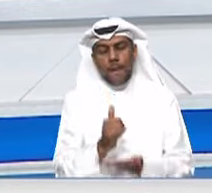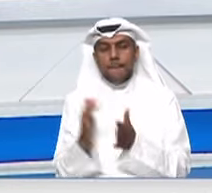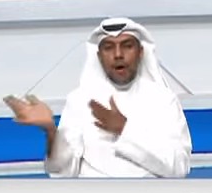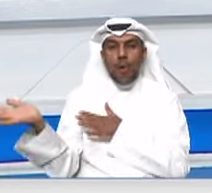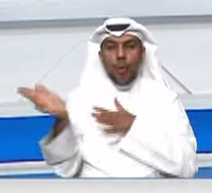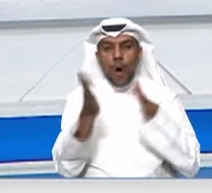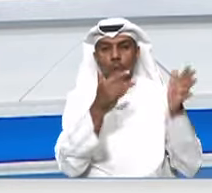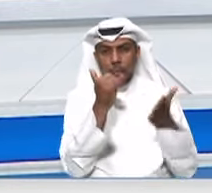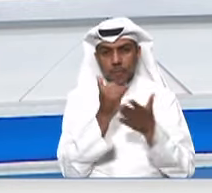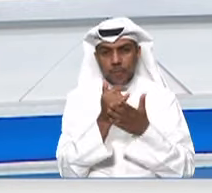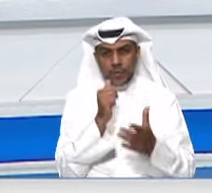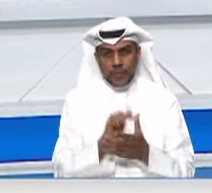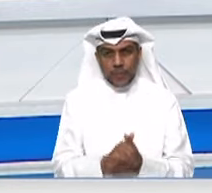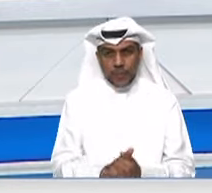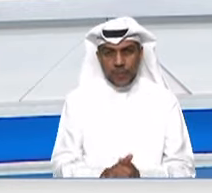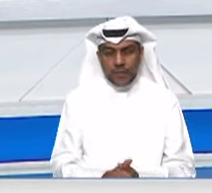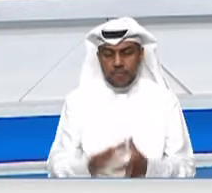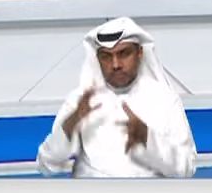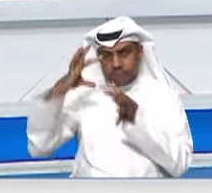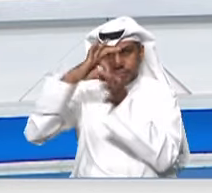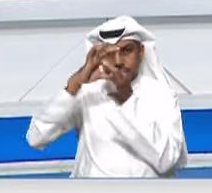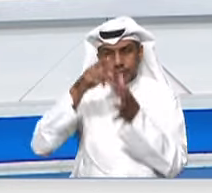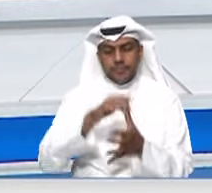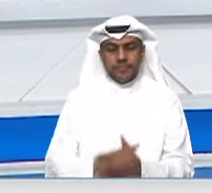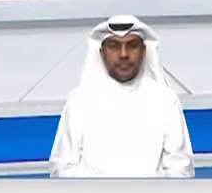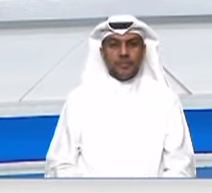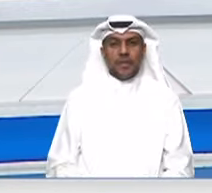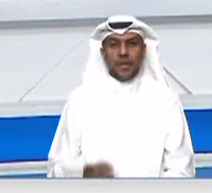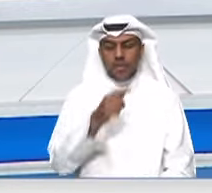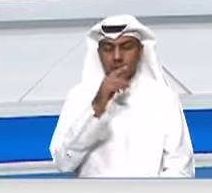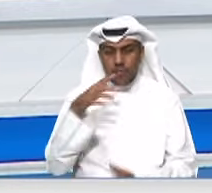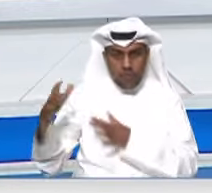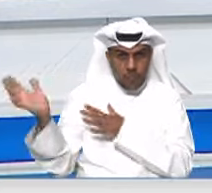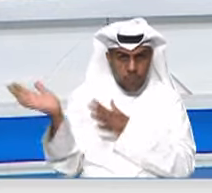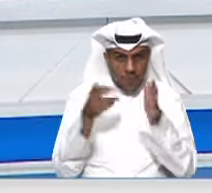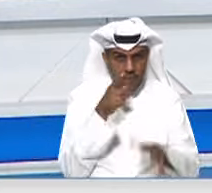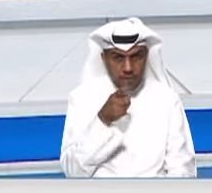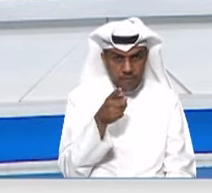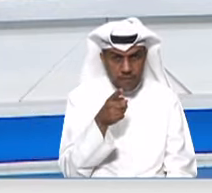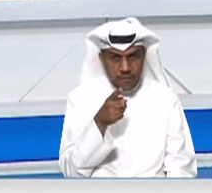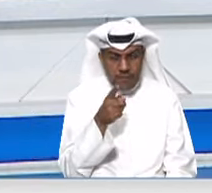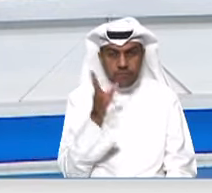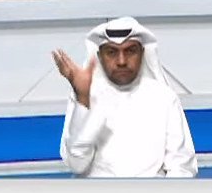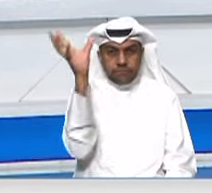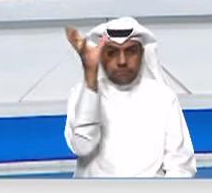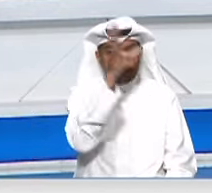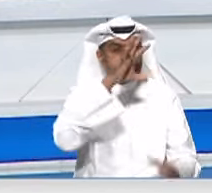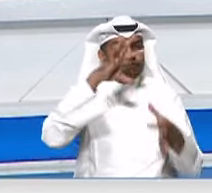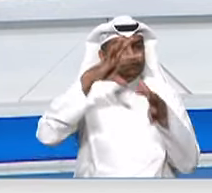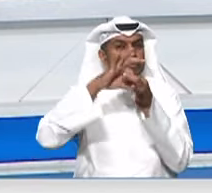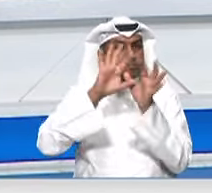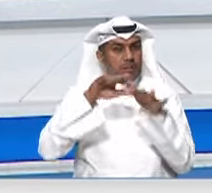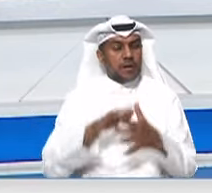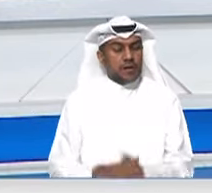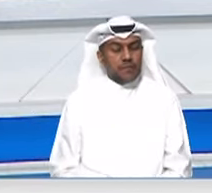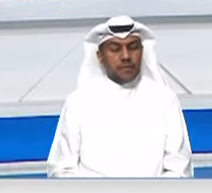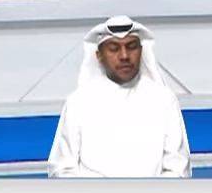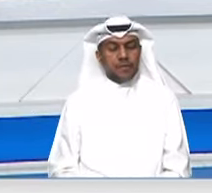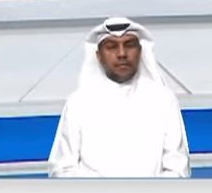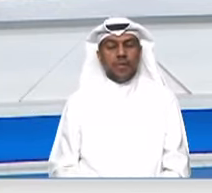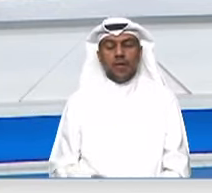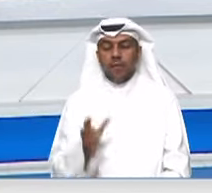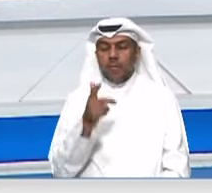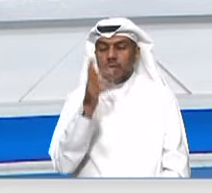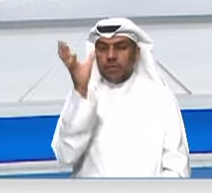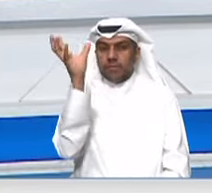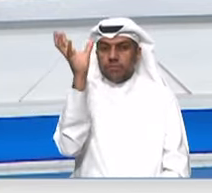الاجواء معتدلة أو الرياح معتدلة في حال تكون السحب الرعدية، يصاحبها نشاط في الرياح على مناطق محدودة، وإن تكونت